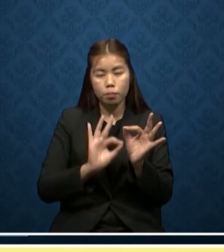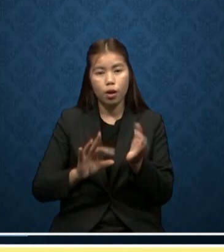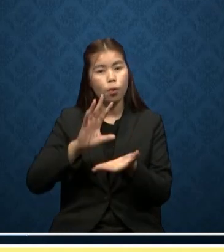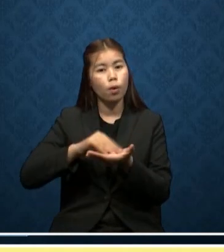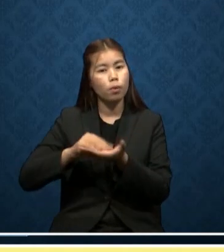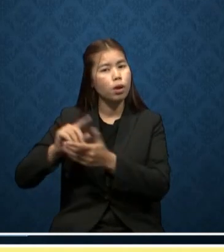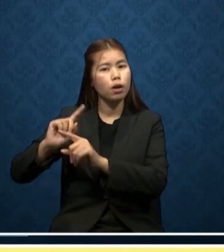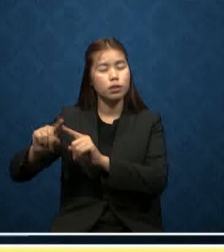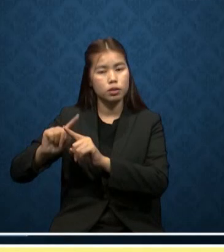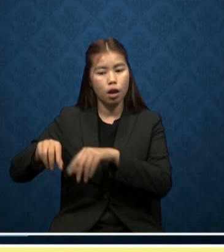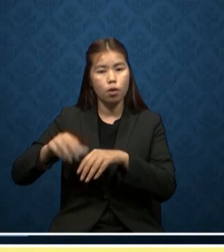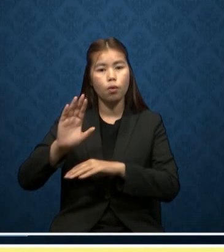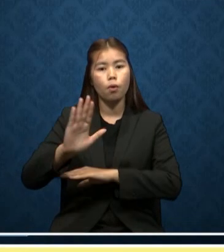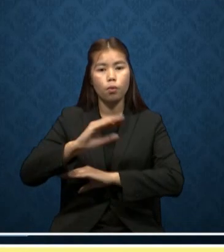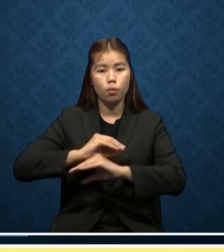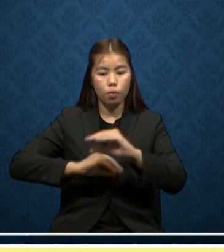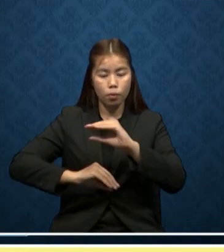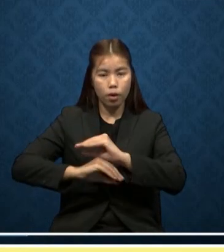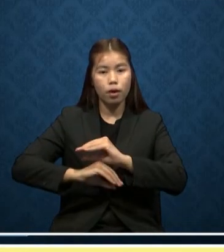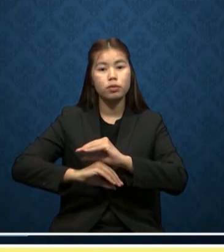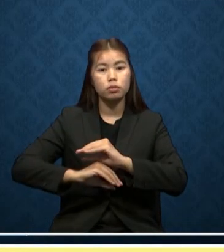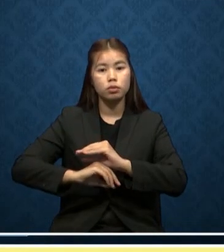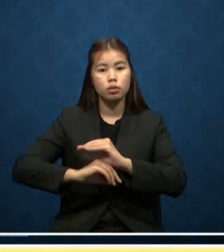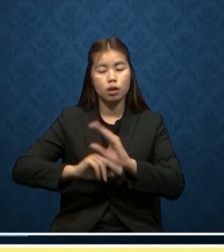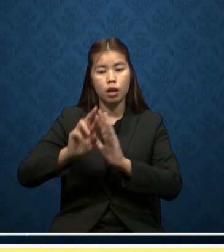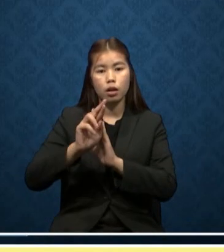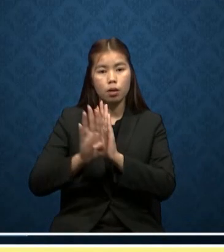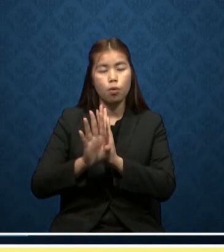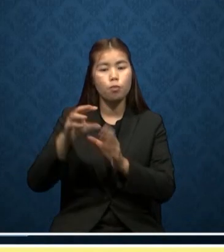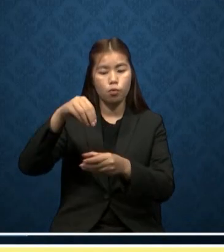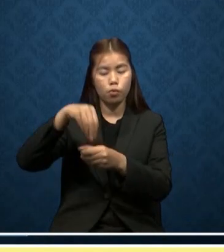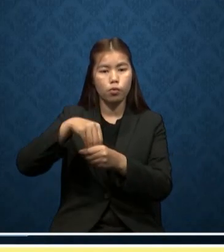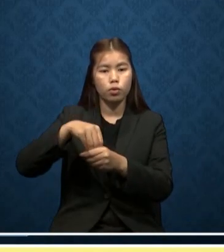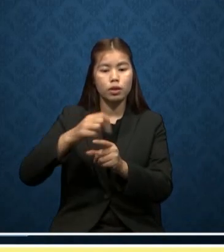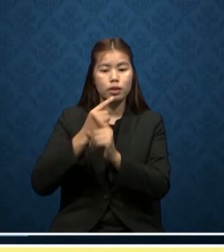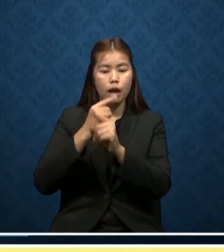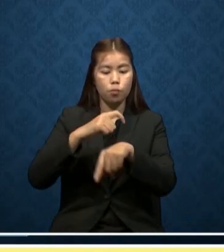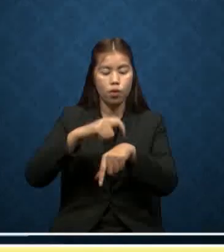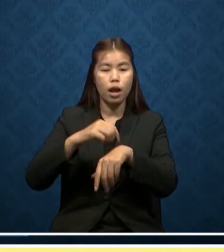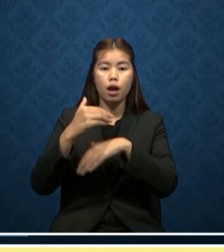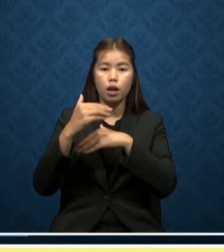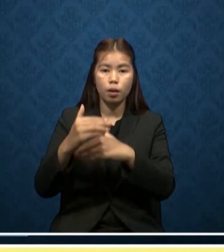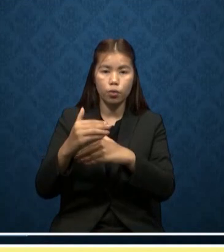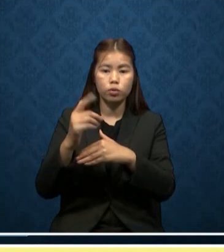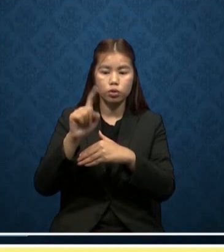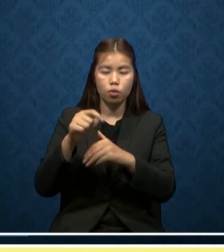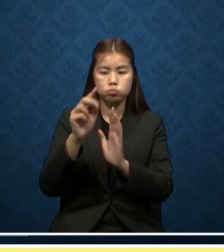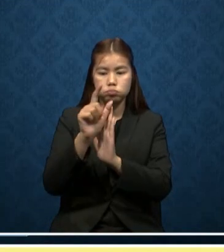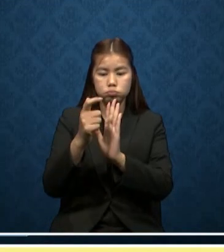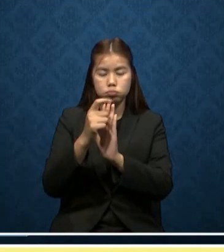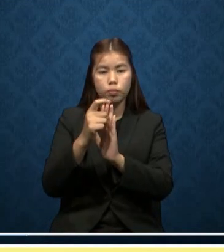หน้าของโครงการในระบบอนอร์ตามระยะเวลาที่กำหนดและลงให้ครบ